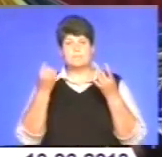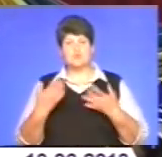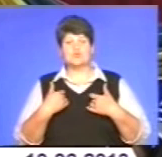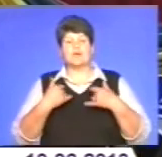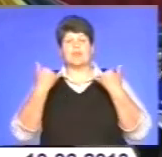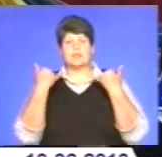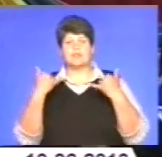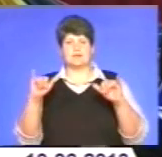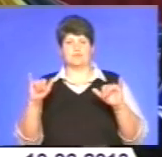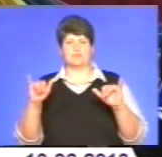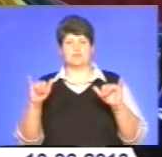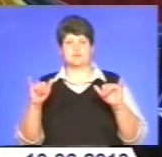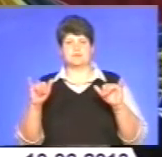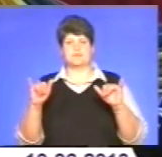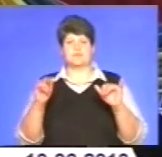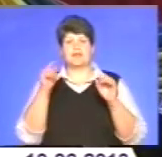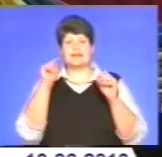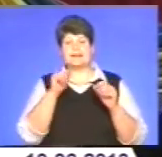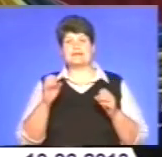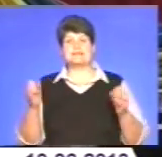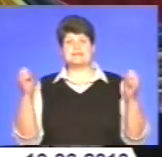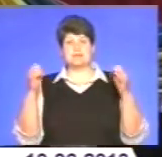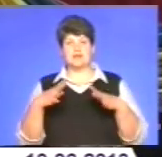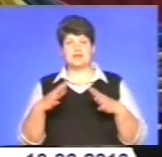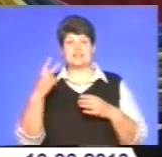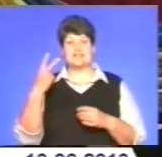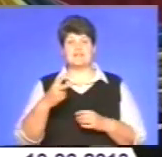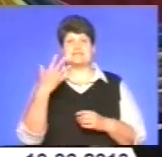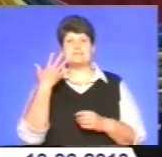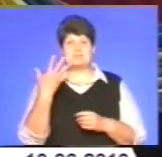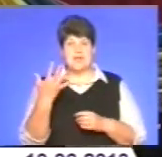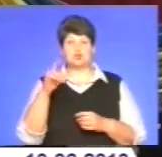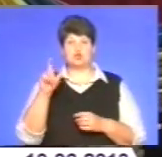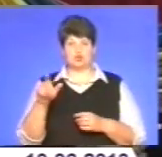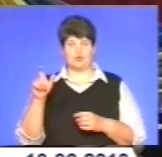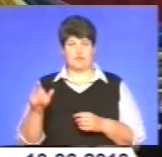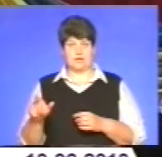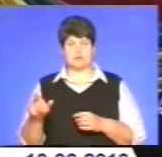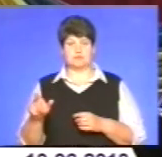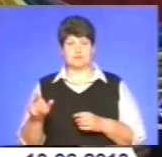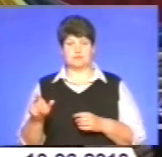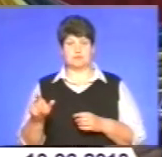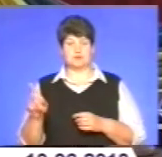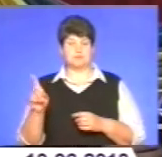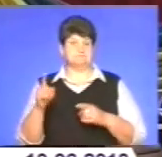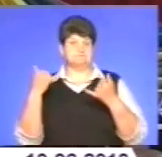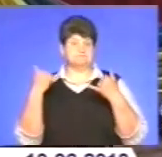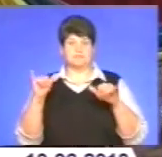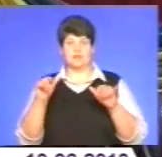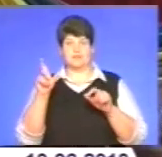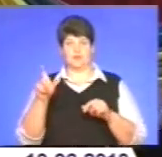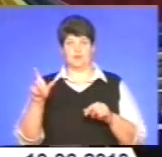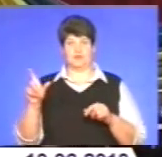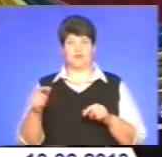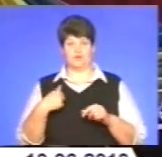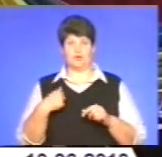дивуюся. Такі зібралися 25 чоловік, ви знаєте, чудакуватих людей, і в тому